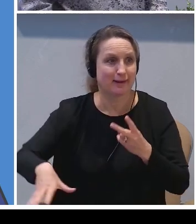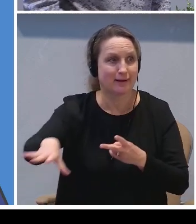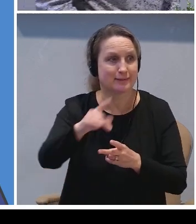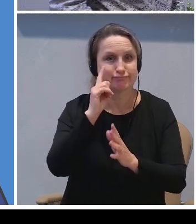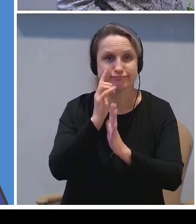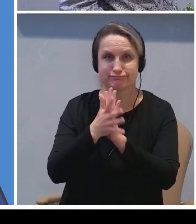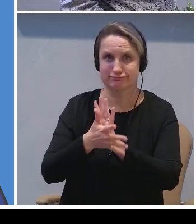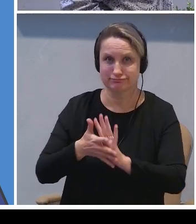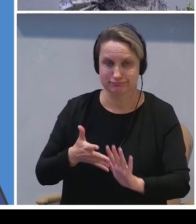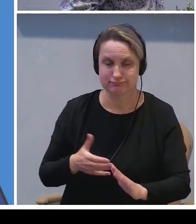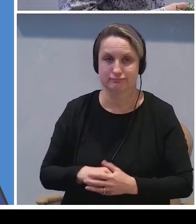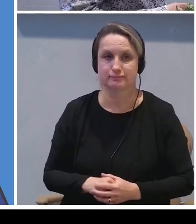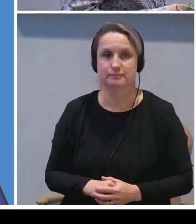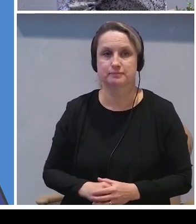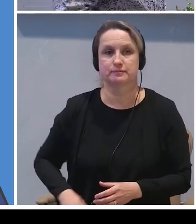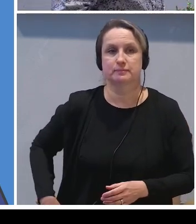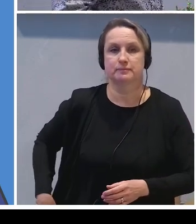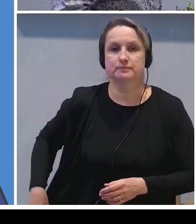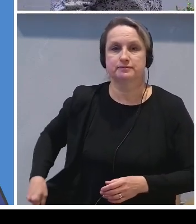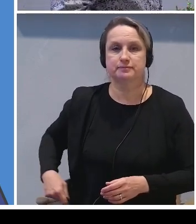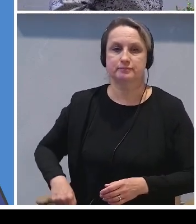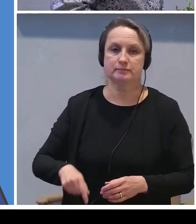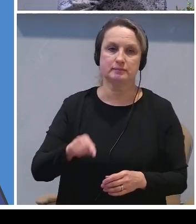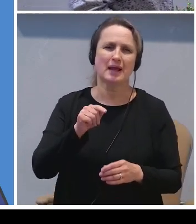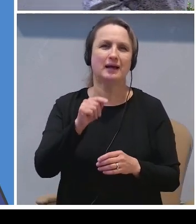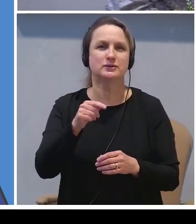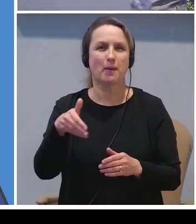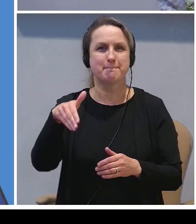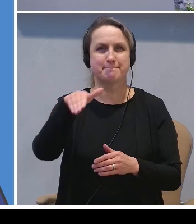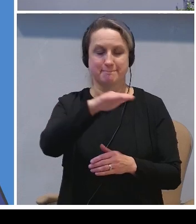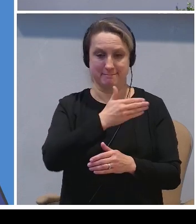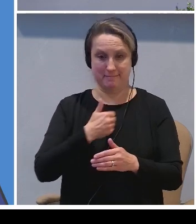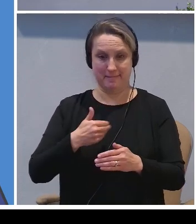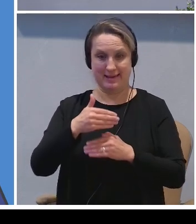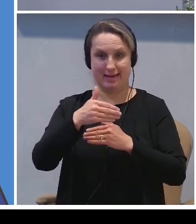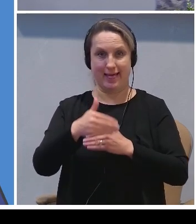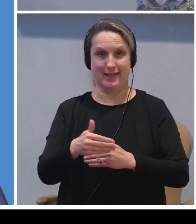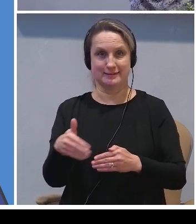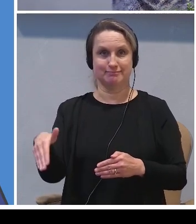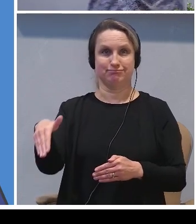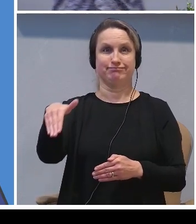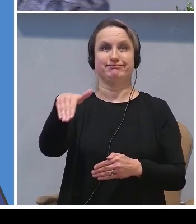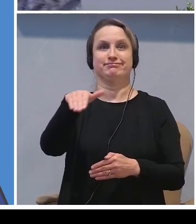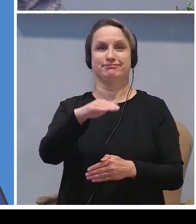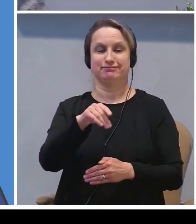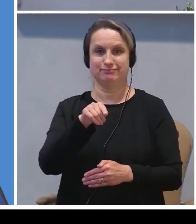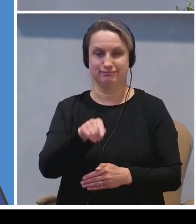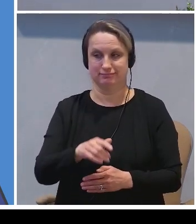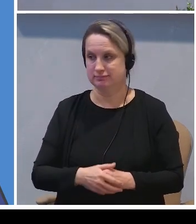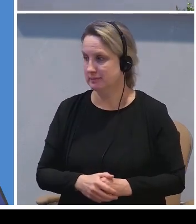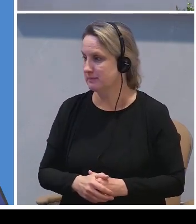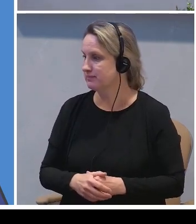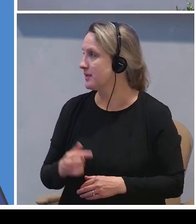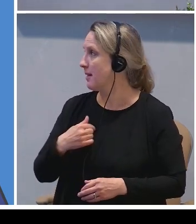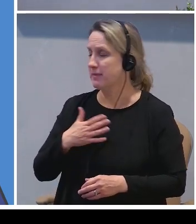together. So my Siin son did on these mägi, mis meie slides. kõigi ees So ühiselt seisab. we Minu are poeg here at the